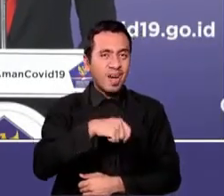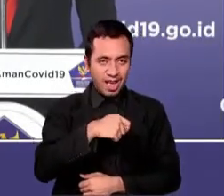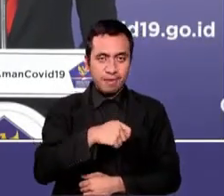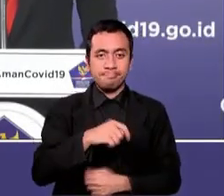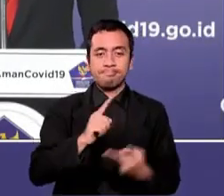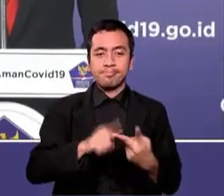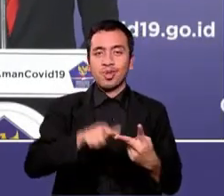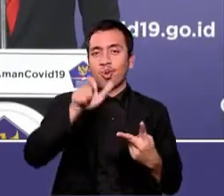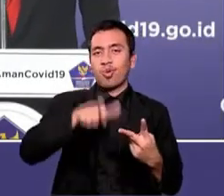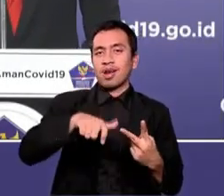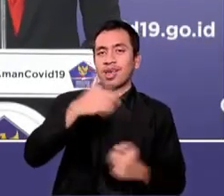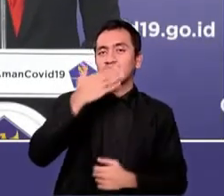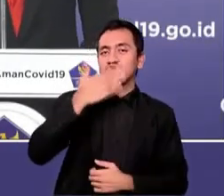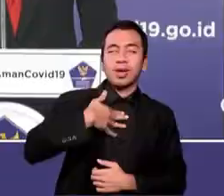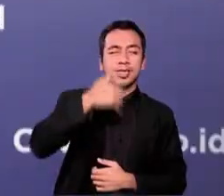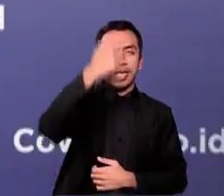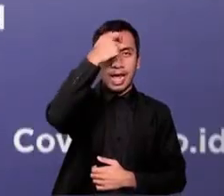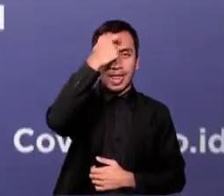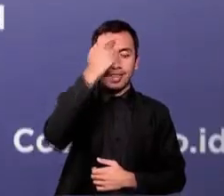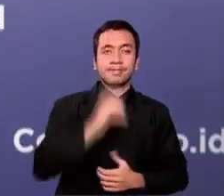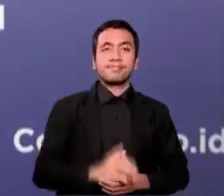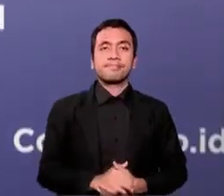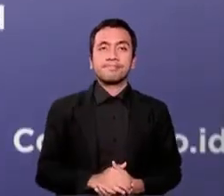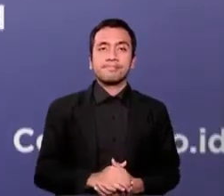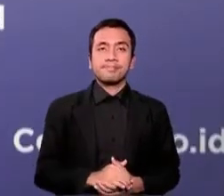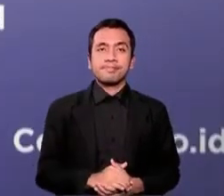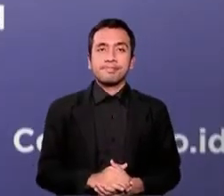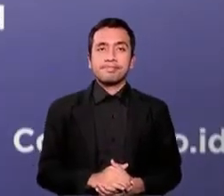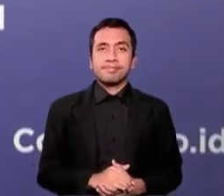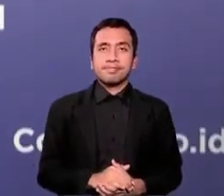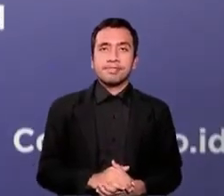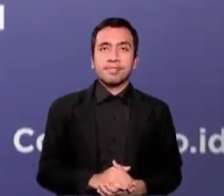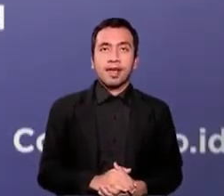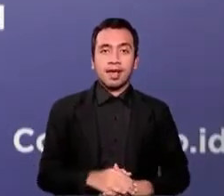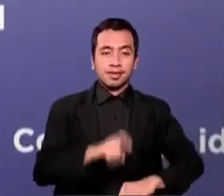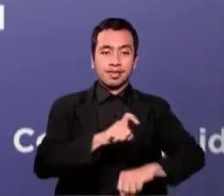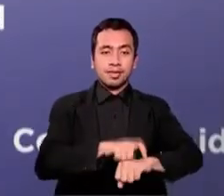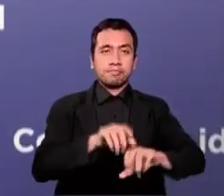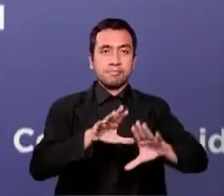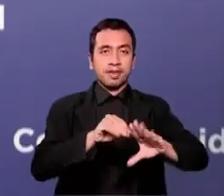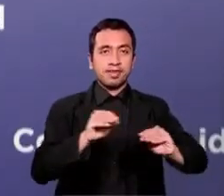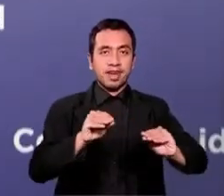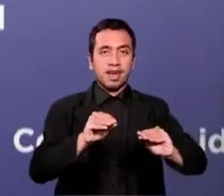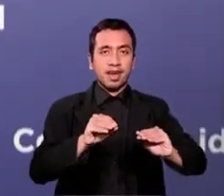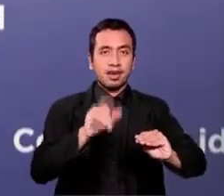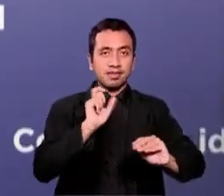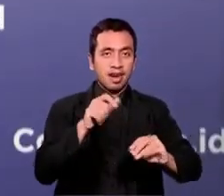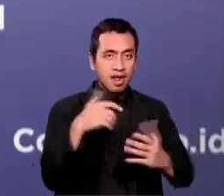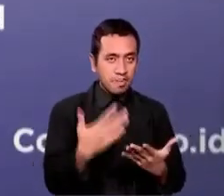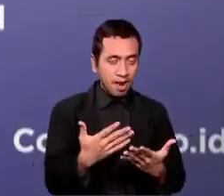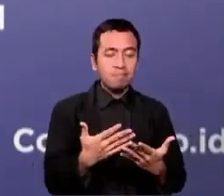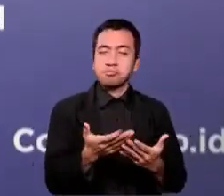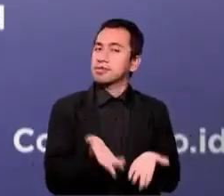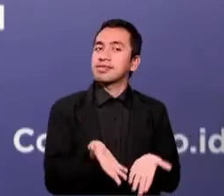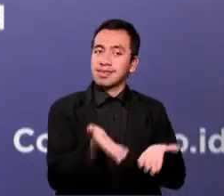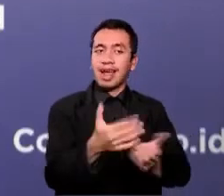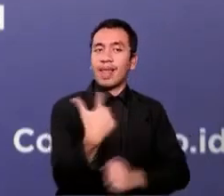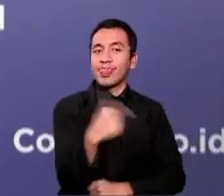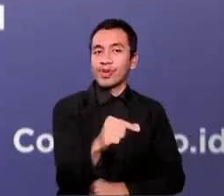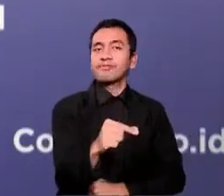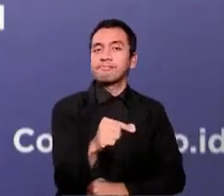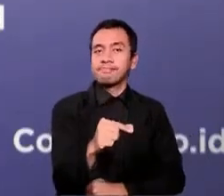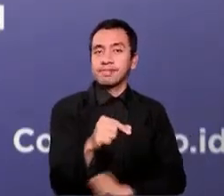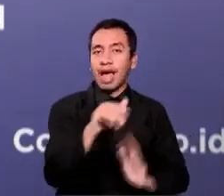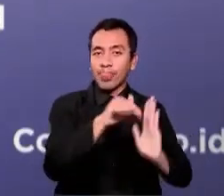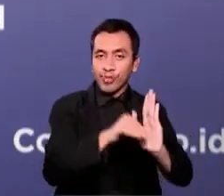yang punya penyakit penyerta penerapan teknis operasional jam kerja diserahkan oleh masing-masing instansi kantor